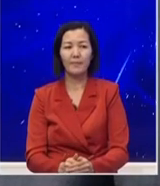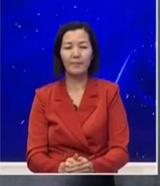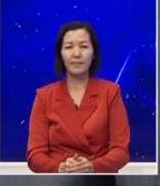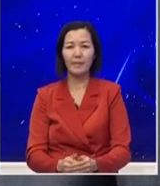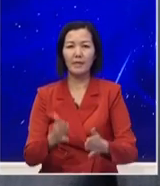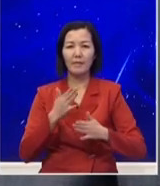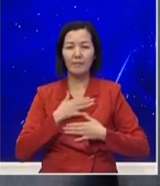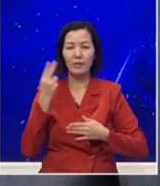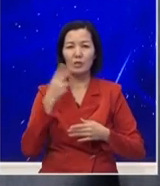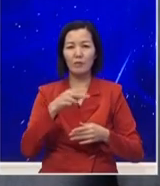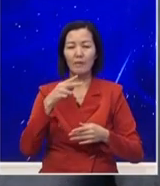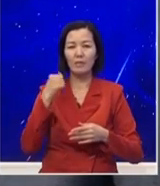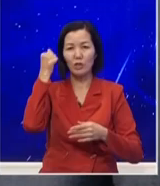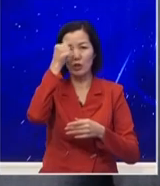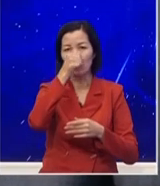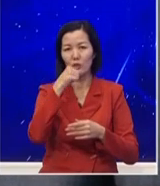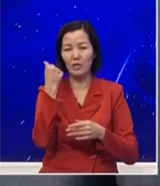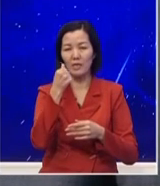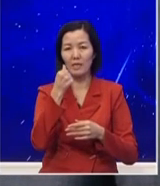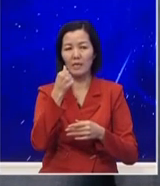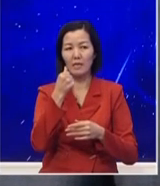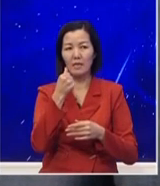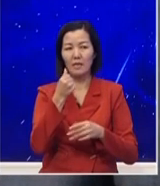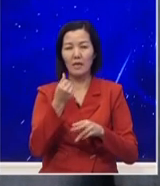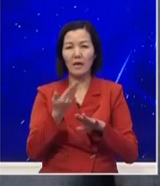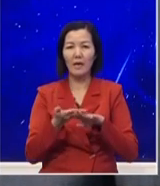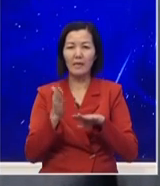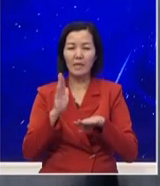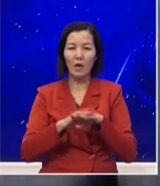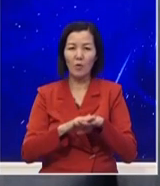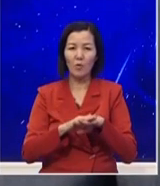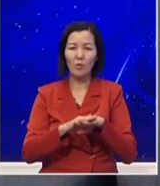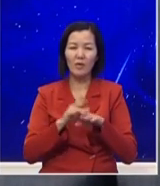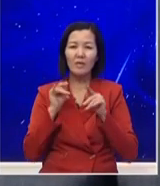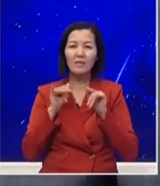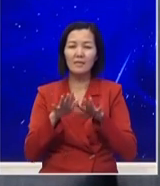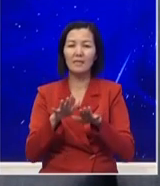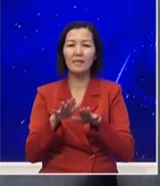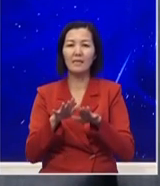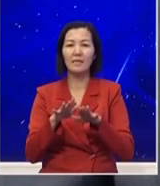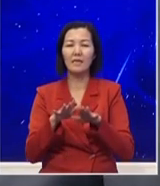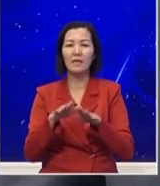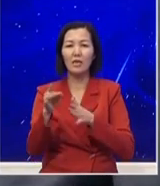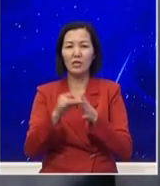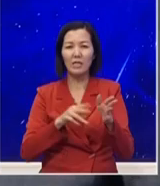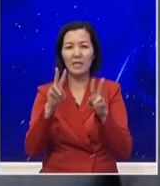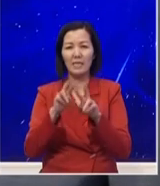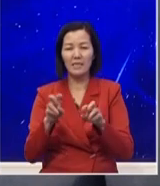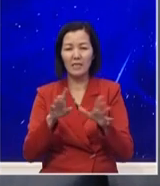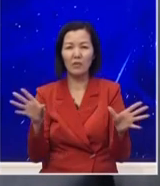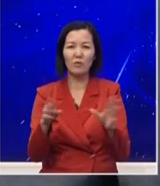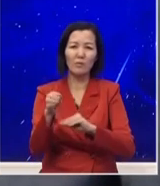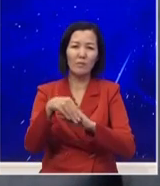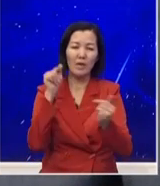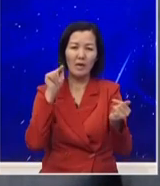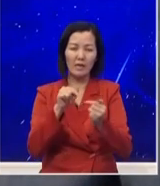Біз енді осы 20-шы жылы аса ауыр істермен айналысып отырмыз. Жедел іздестіру сыбайлас жемқорлыққа